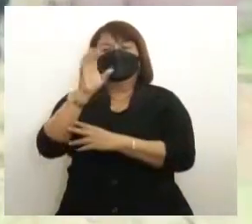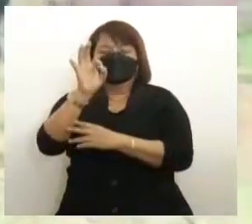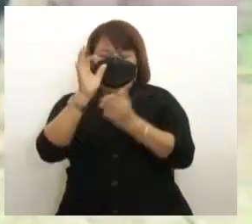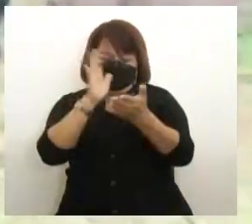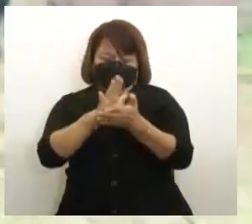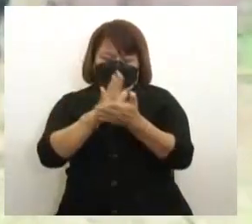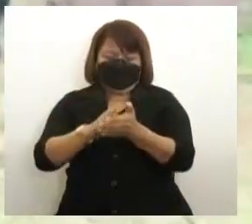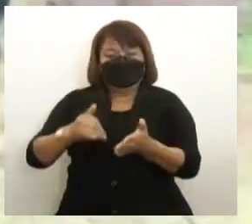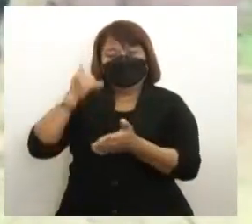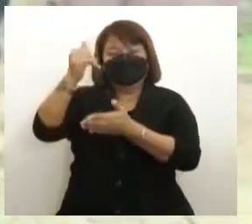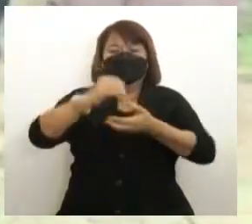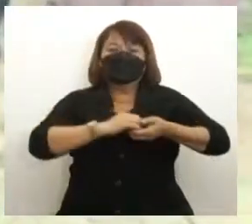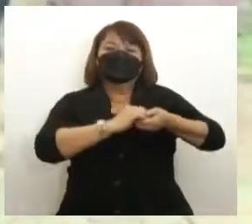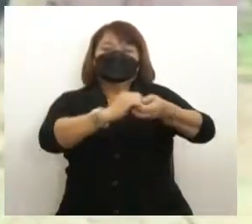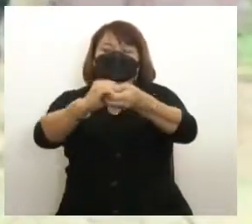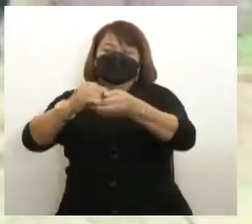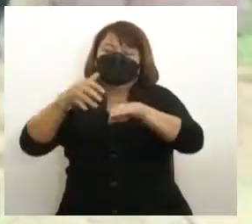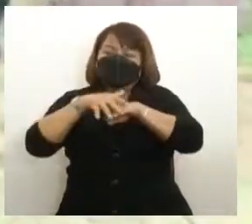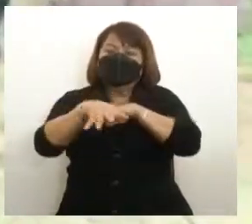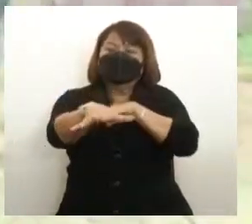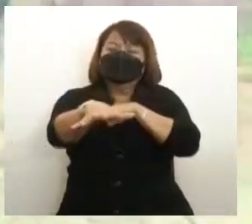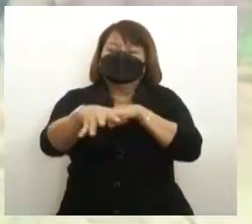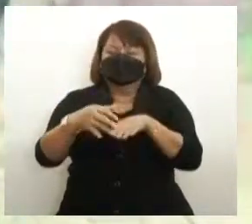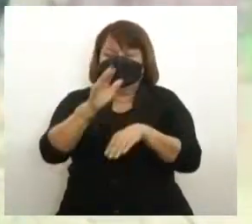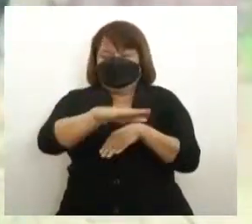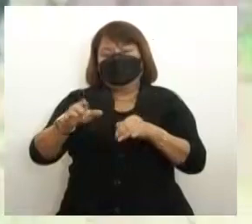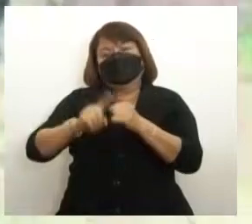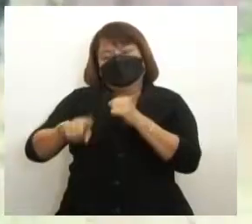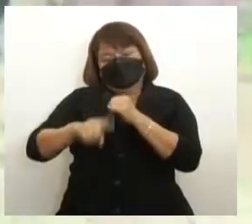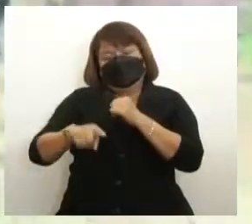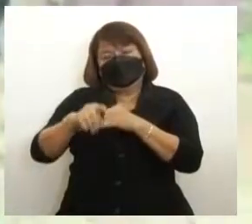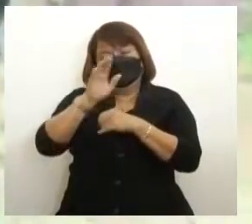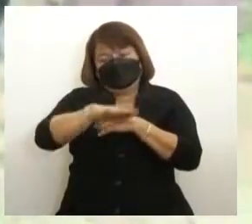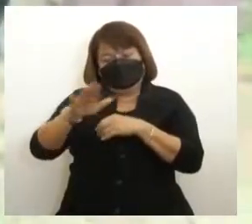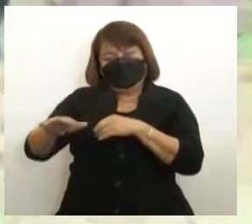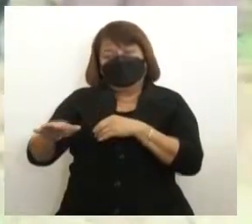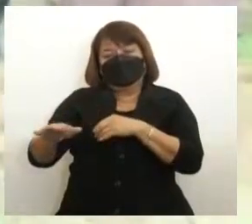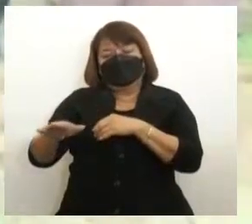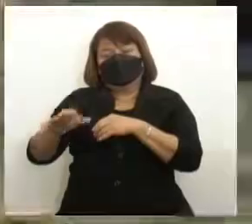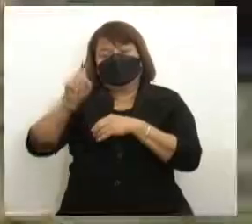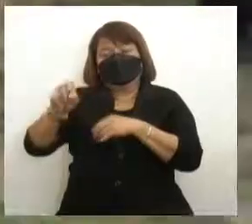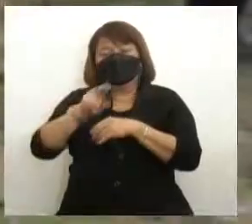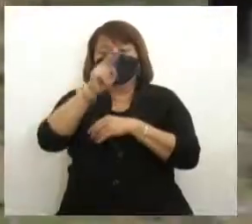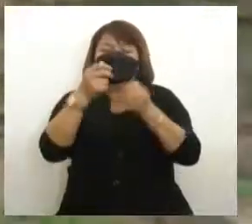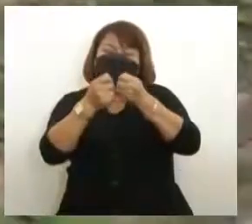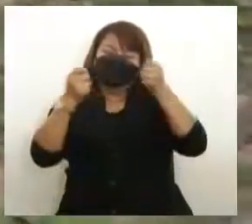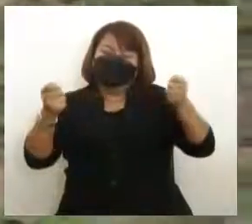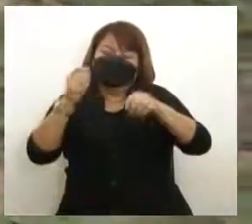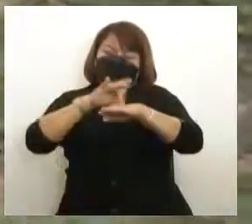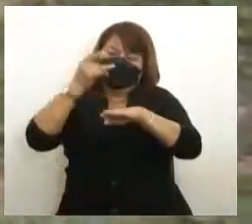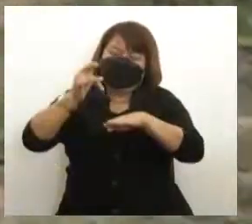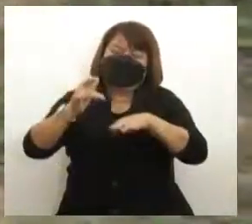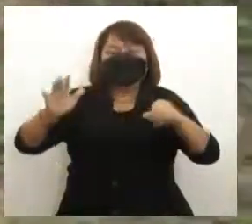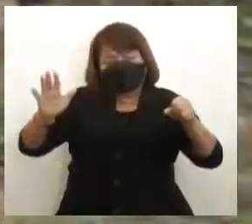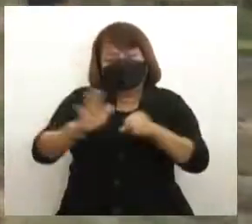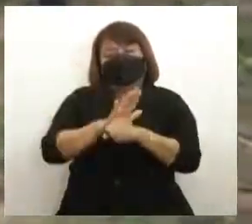เป็นเครือข่ายกันนะครับสุดท้ายก็คือเด็กของเราต้องใช้ทรัพยากรนะครับที่มีอยู่ในแผ่นดินไทยเนี่ยให้คุ้มค่านะ